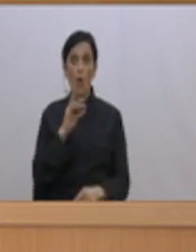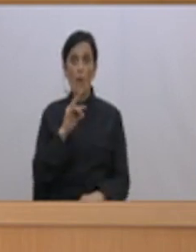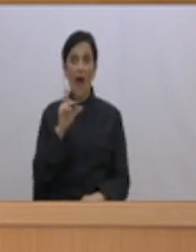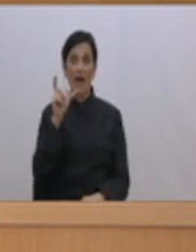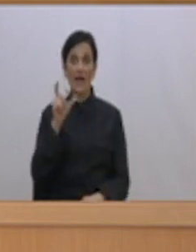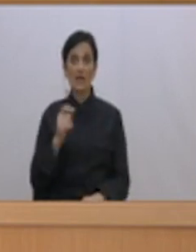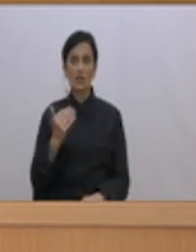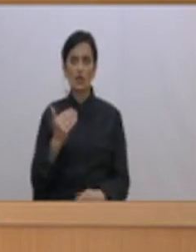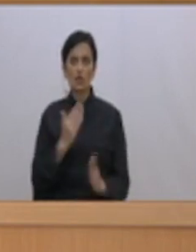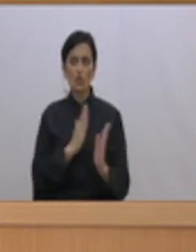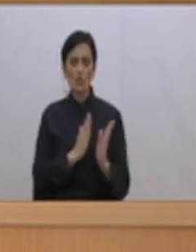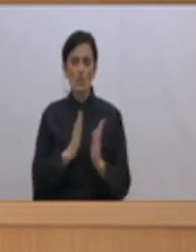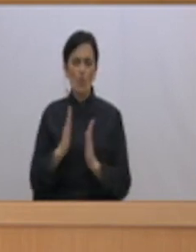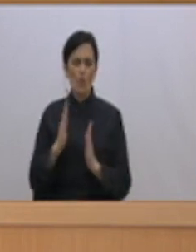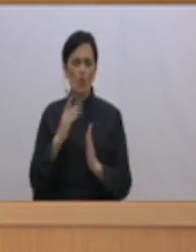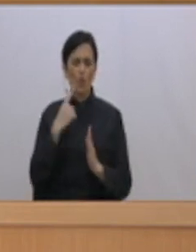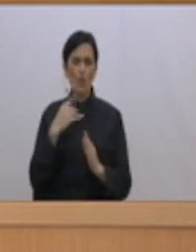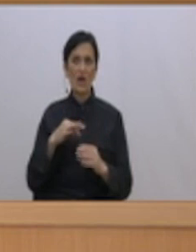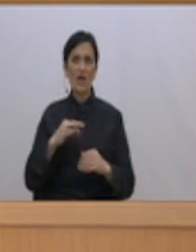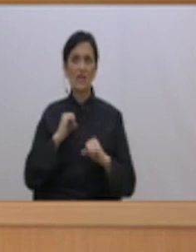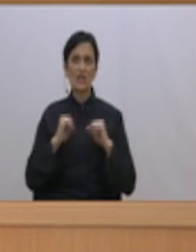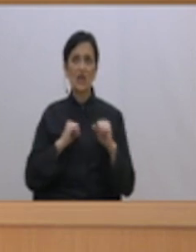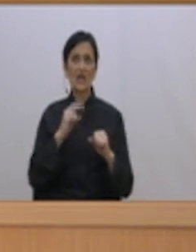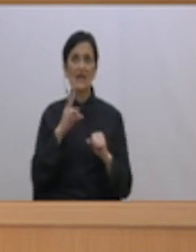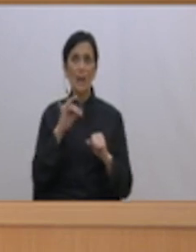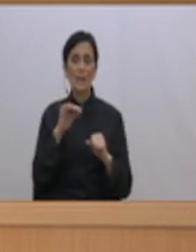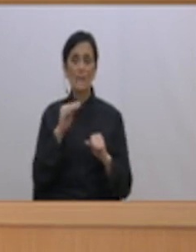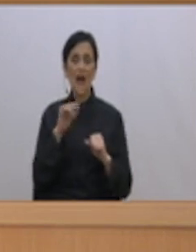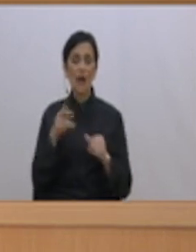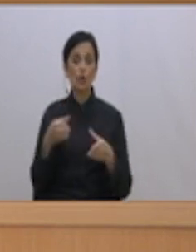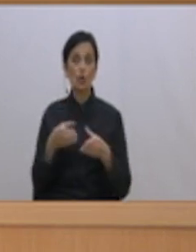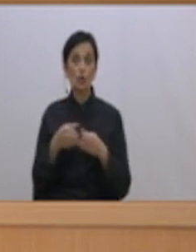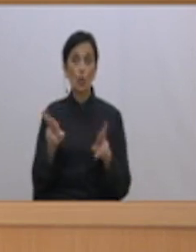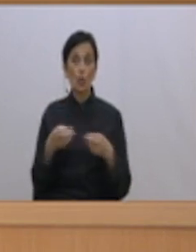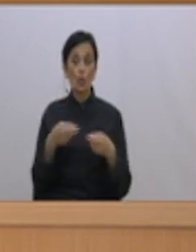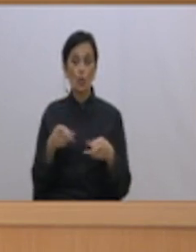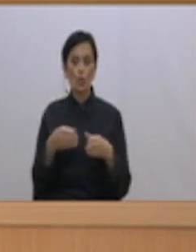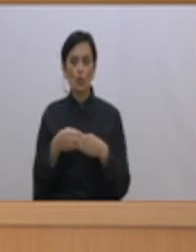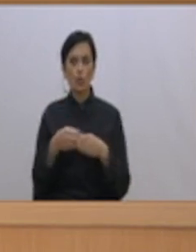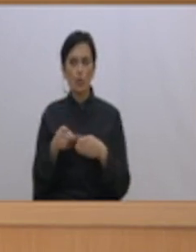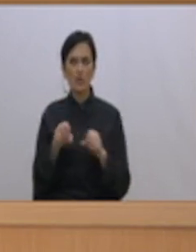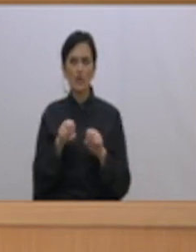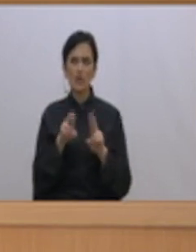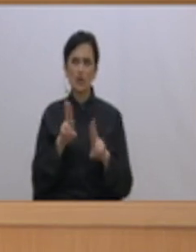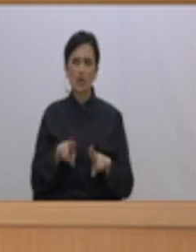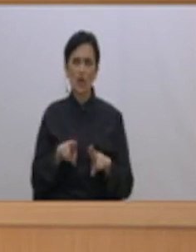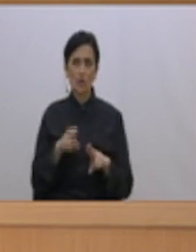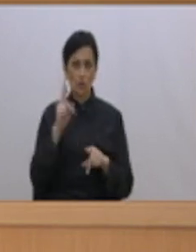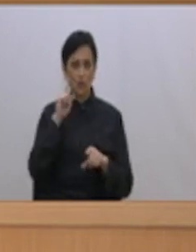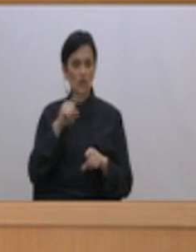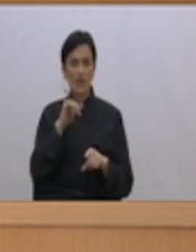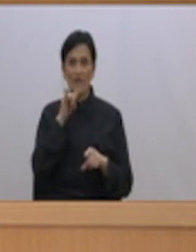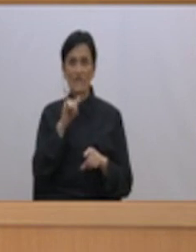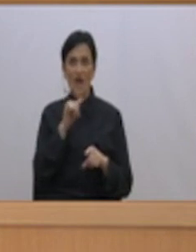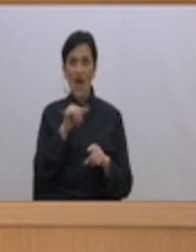კობახიძესთან უღირსი მოქცევა სცადა კრეფსითმა ფრანკლინის კლუბმა. იმ კლუბმა, რომელიც შეგნებულად თუ უვიცობით, ვერ